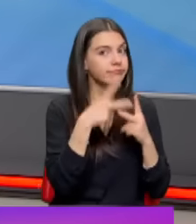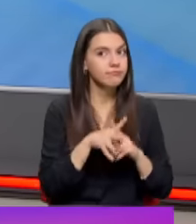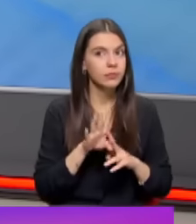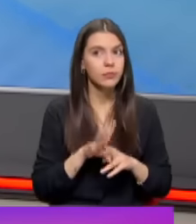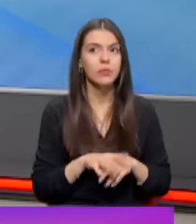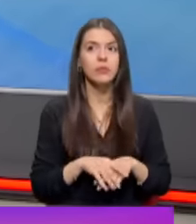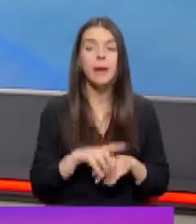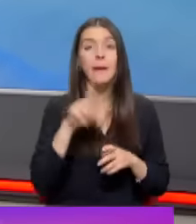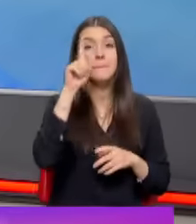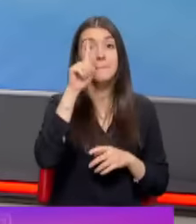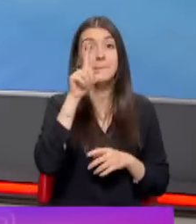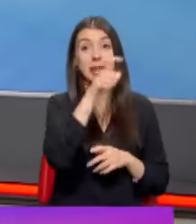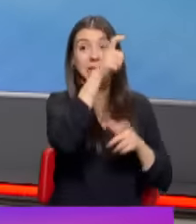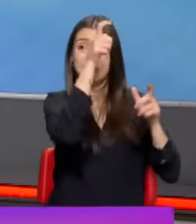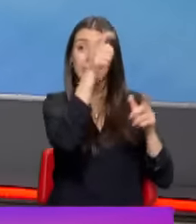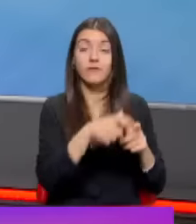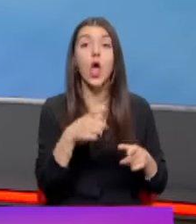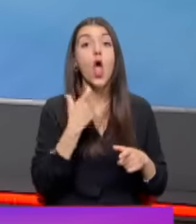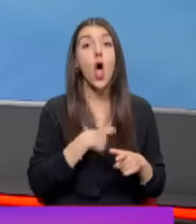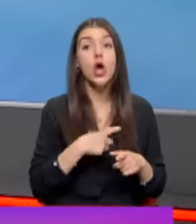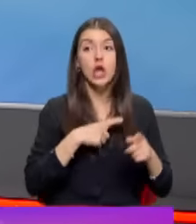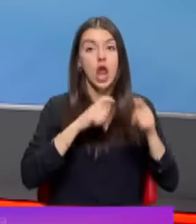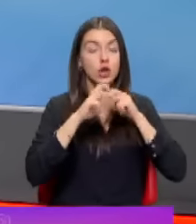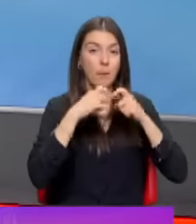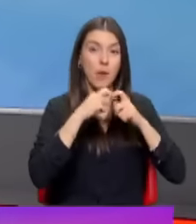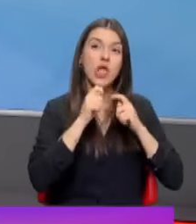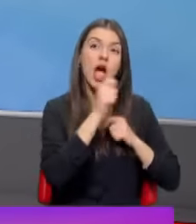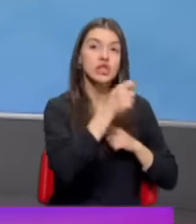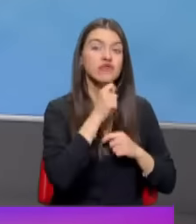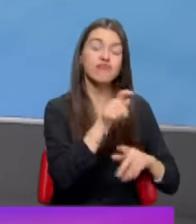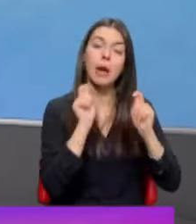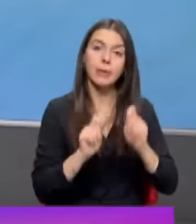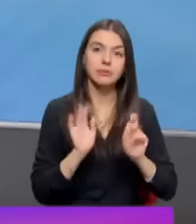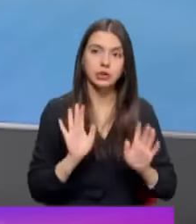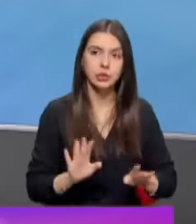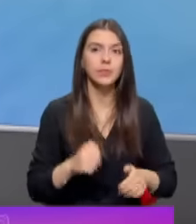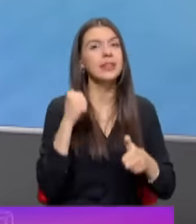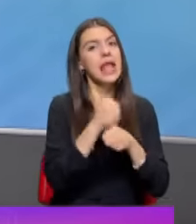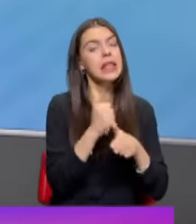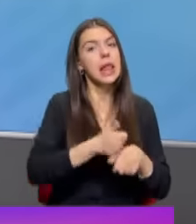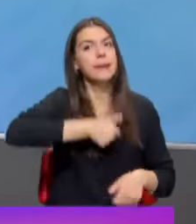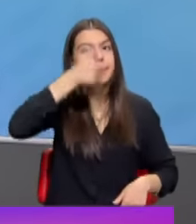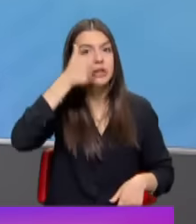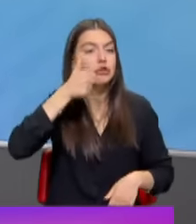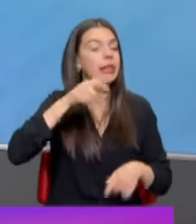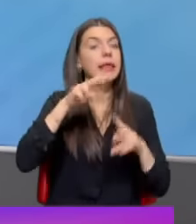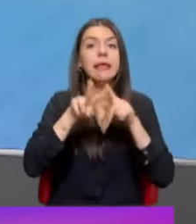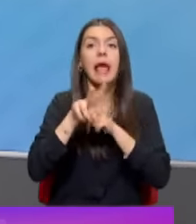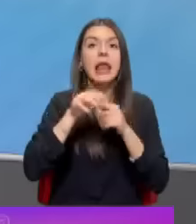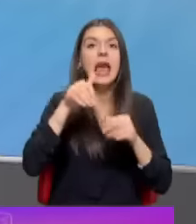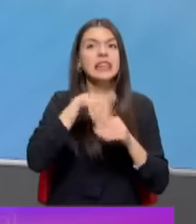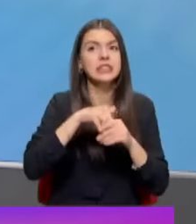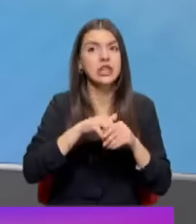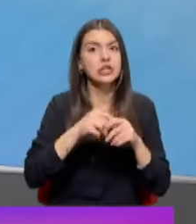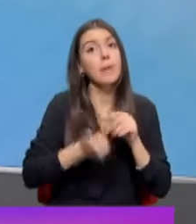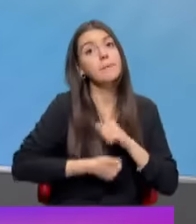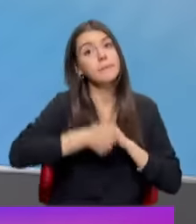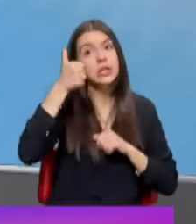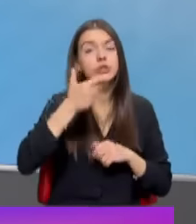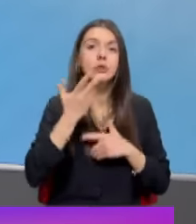bakın bir sayfa özel bir röportaj yapılmış Özgür Özel'le bugün. Genel başkanlık sürecini ve yerel seçim başarısını Hürriyet'e